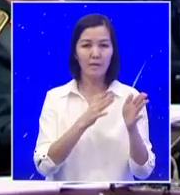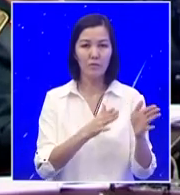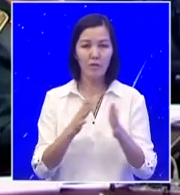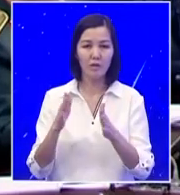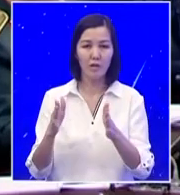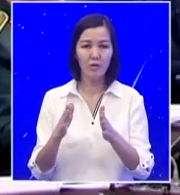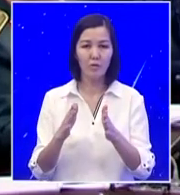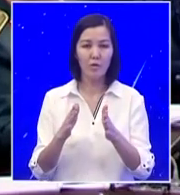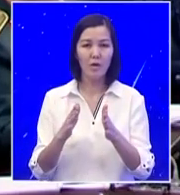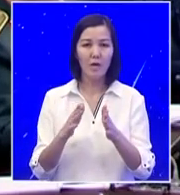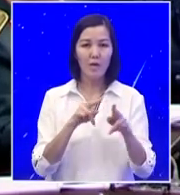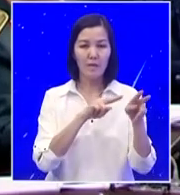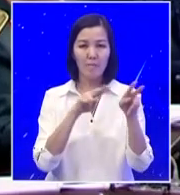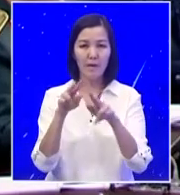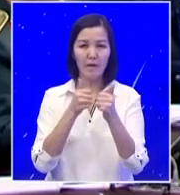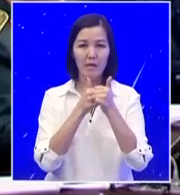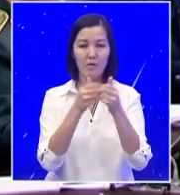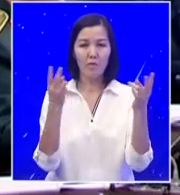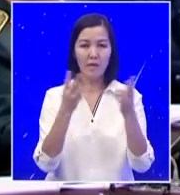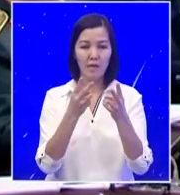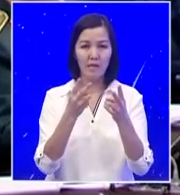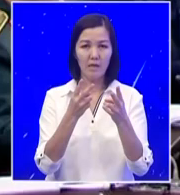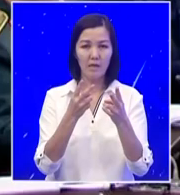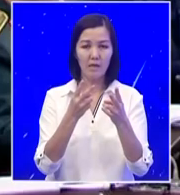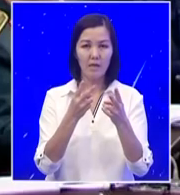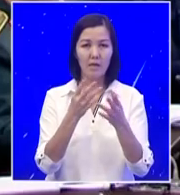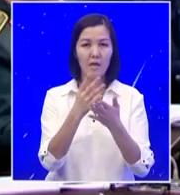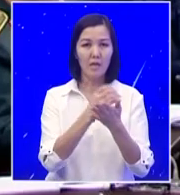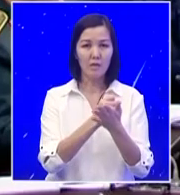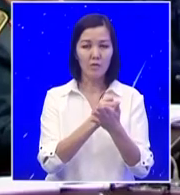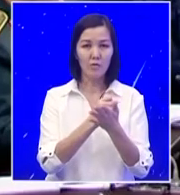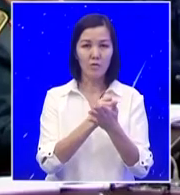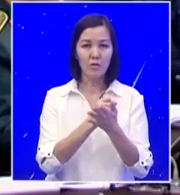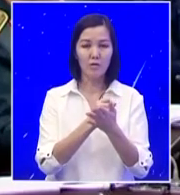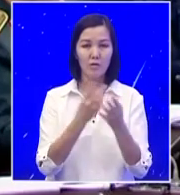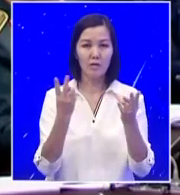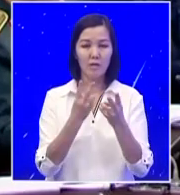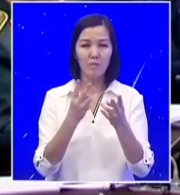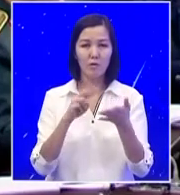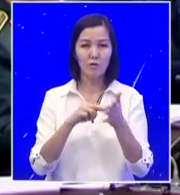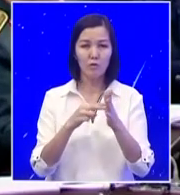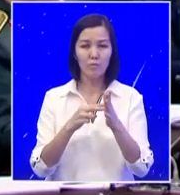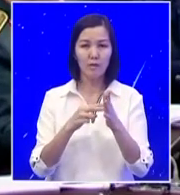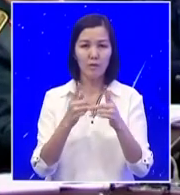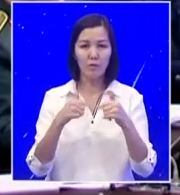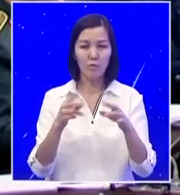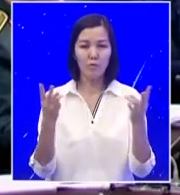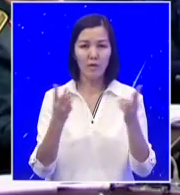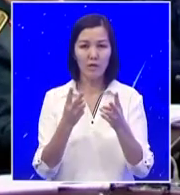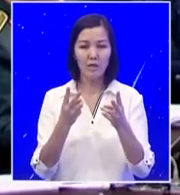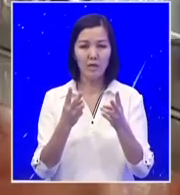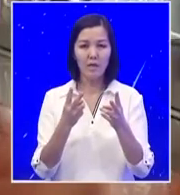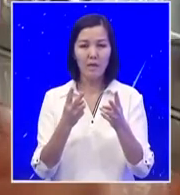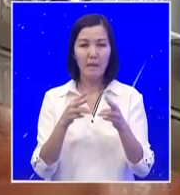тауарлар интервенциясын жүргізу үшін тұрақтандырушы қорлардың тиімді жұмысын қамтамасыз етсін. Индустрия және инфрақұрылымдық